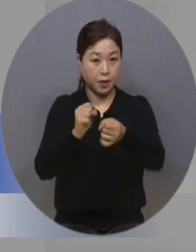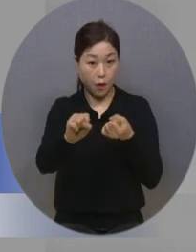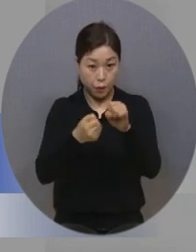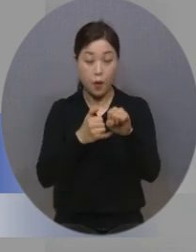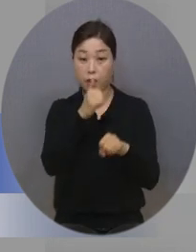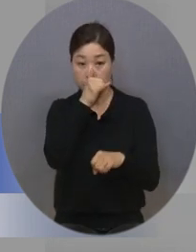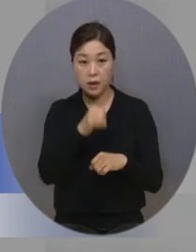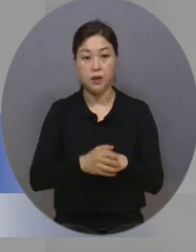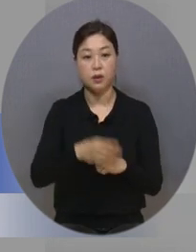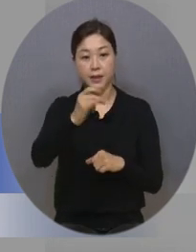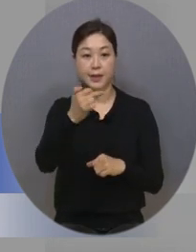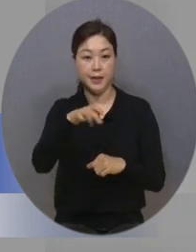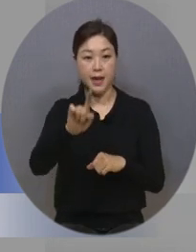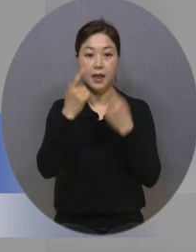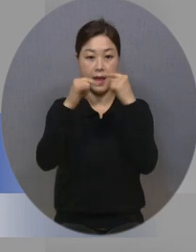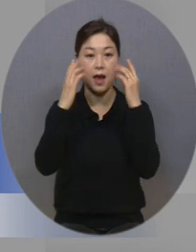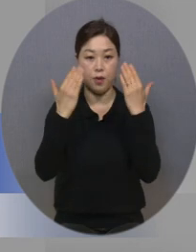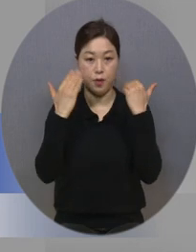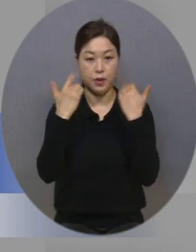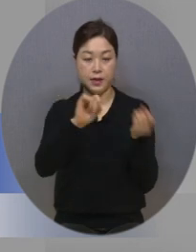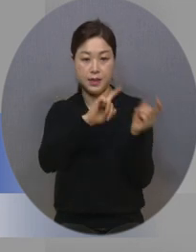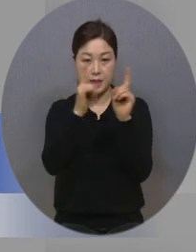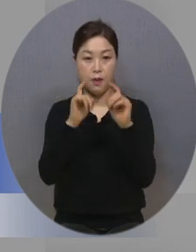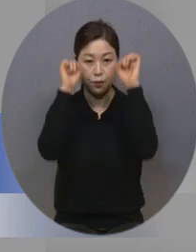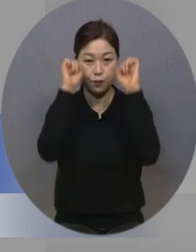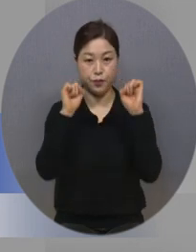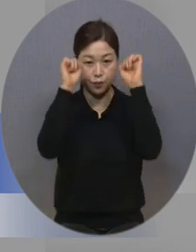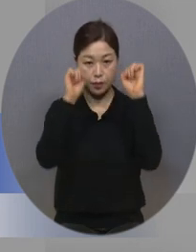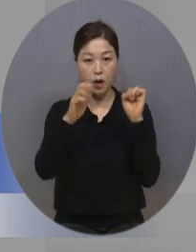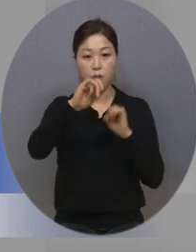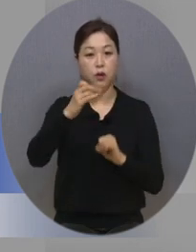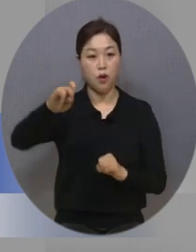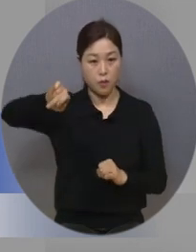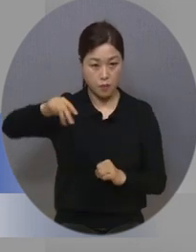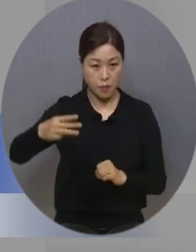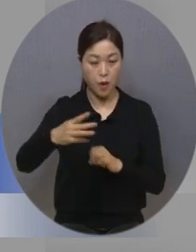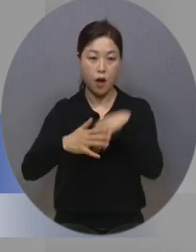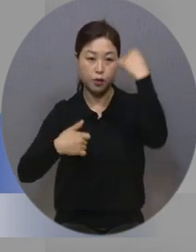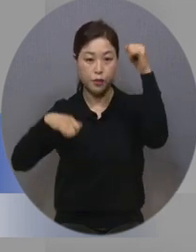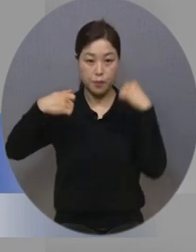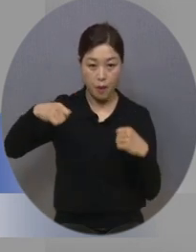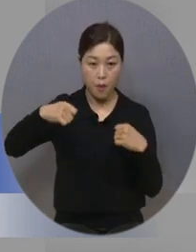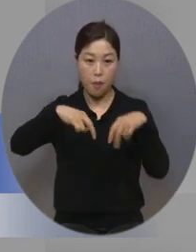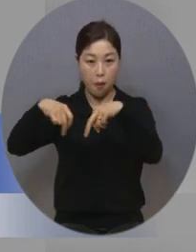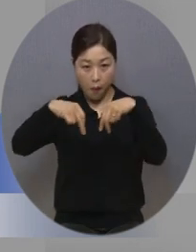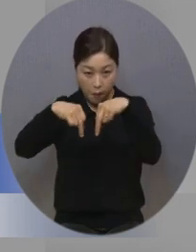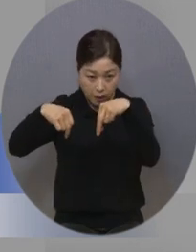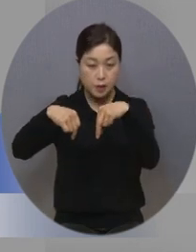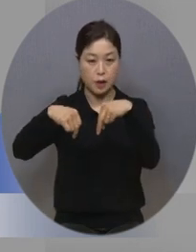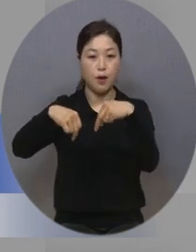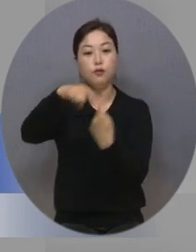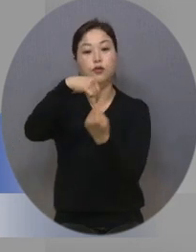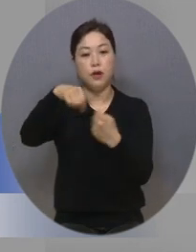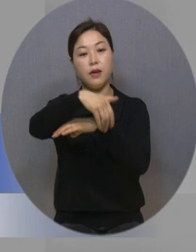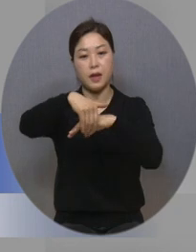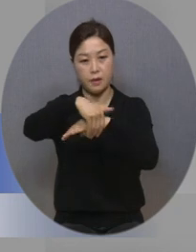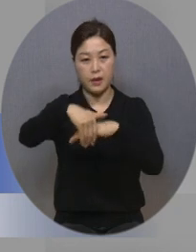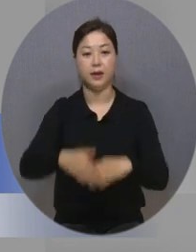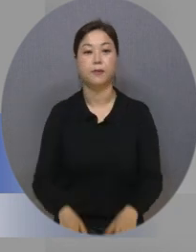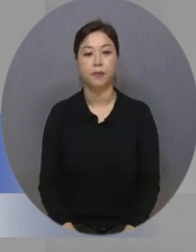운영되고 신라대학교에서는 재활 피트니스와 플로우볼, 댄스 스포츠 프로그램이 운영될 예정입니다.